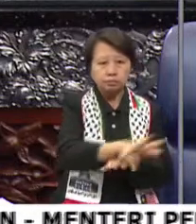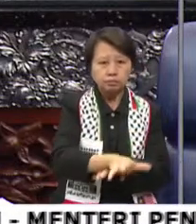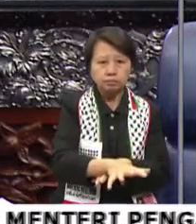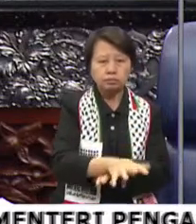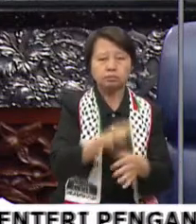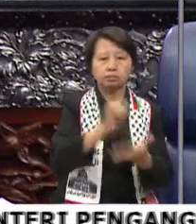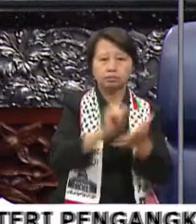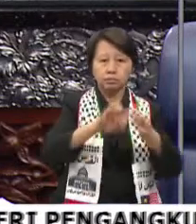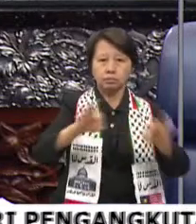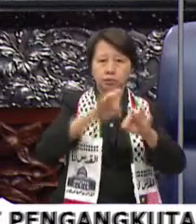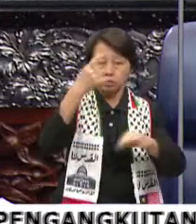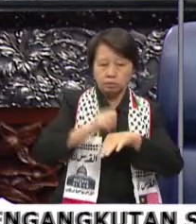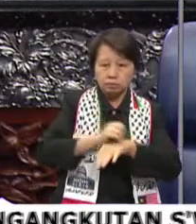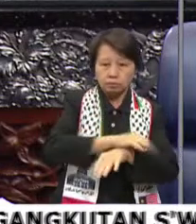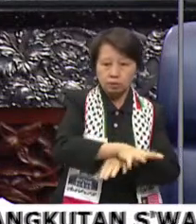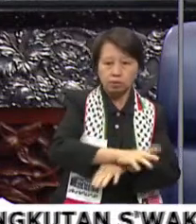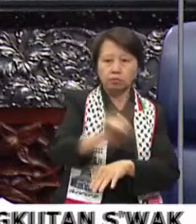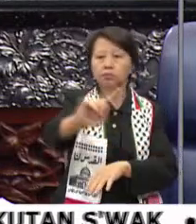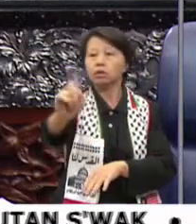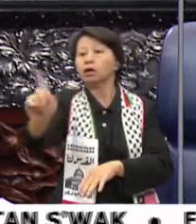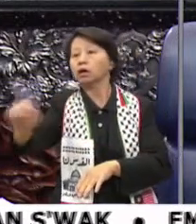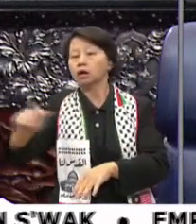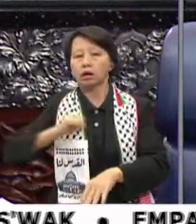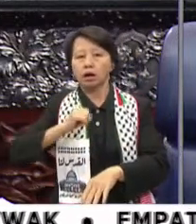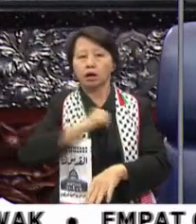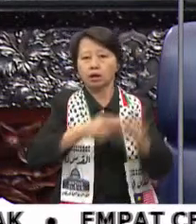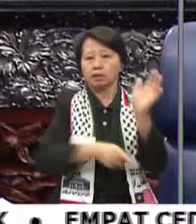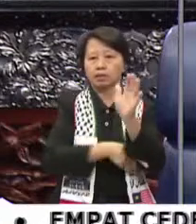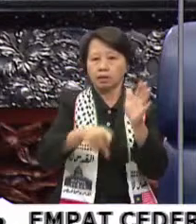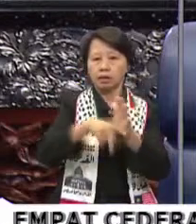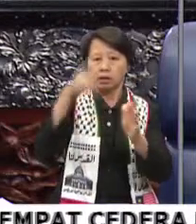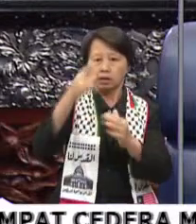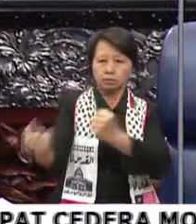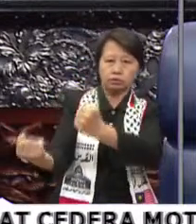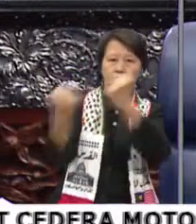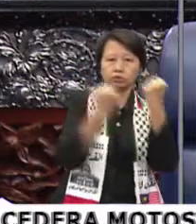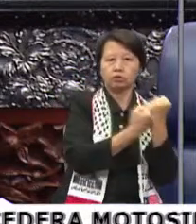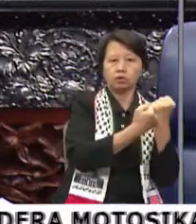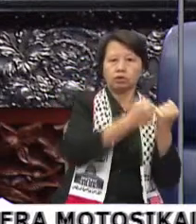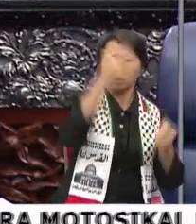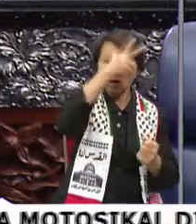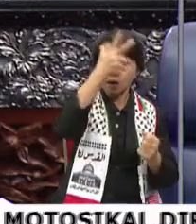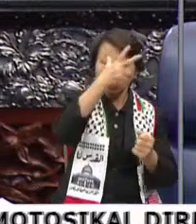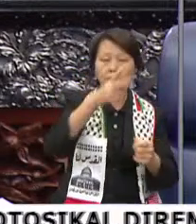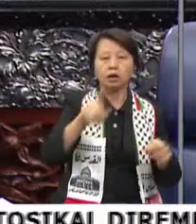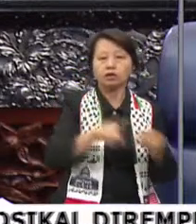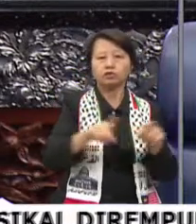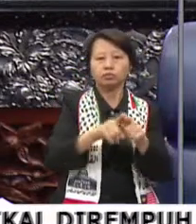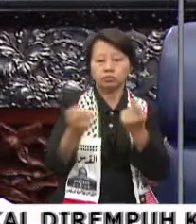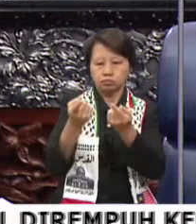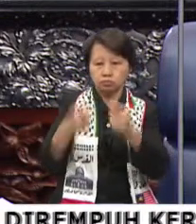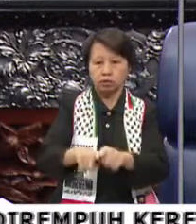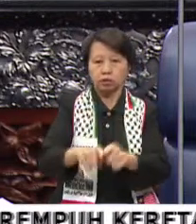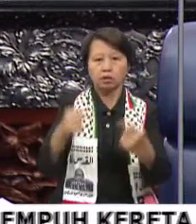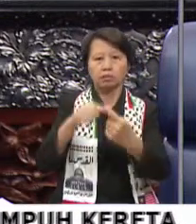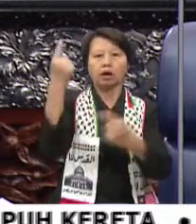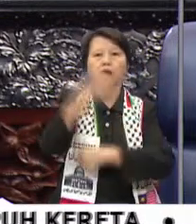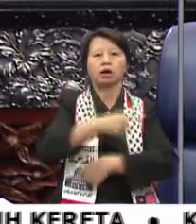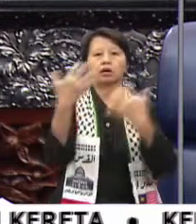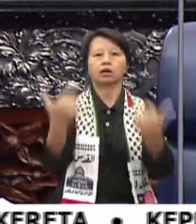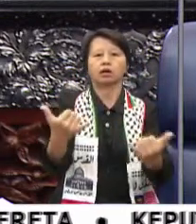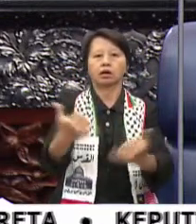ini penting mempengaruhi mana-mana ahli parlimen bagi menyokong kerajaan sebagaimana yang berlaku kepada hari